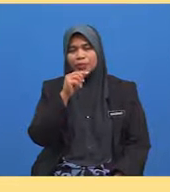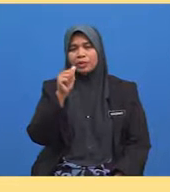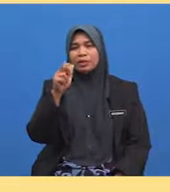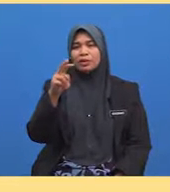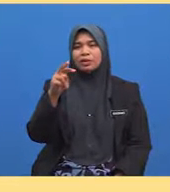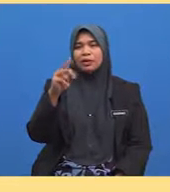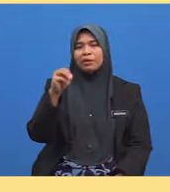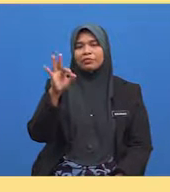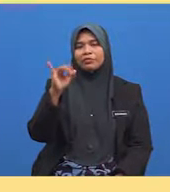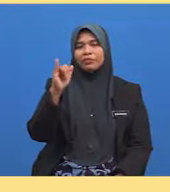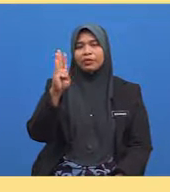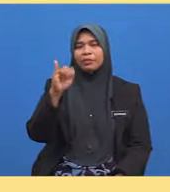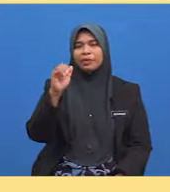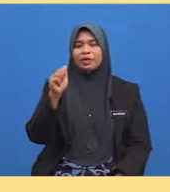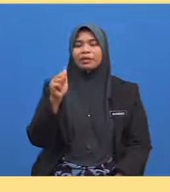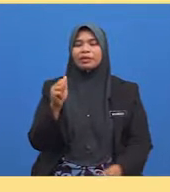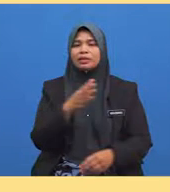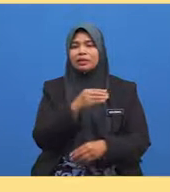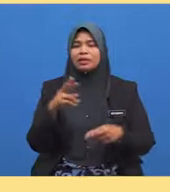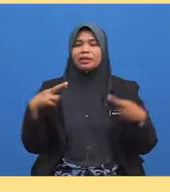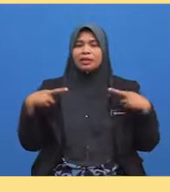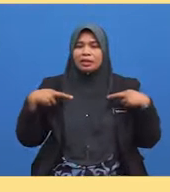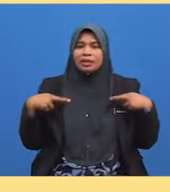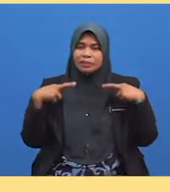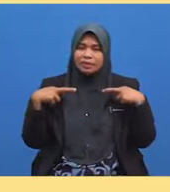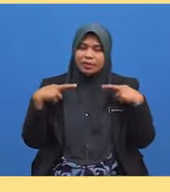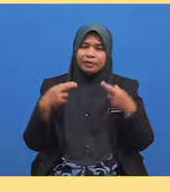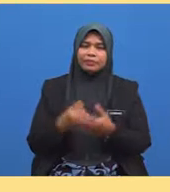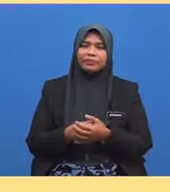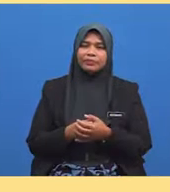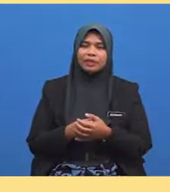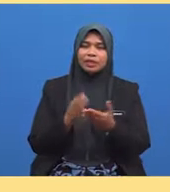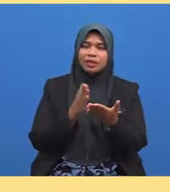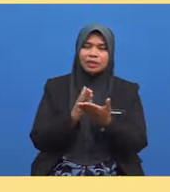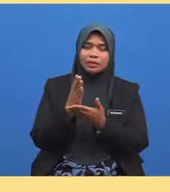reptilia berdasarkan mnemonik yang telah dicadangkan iaitu MIBA.